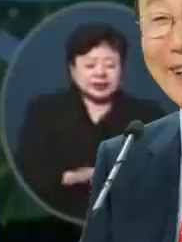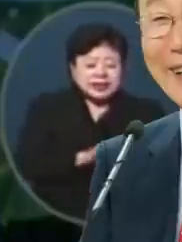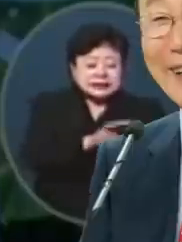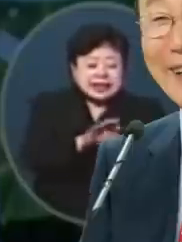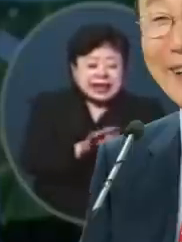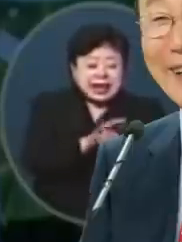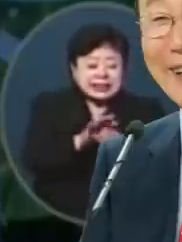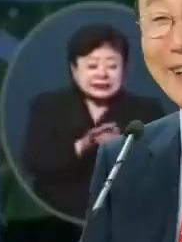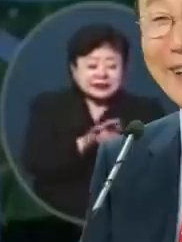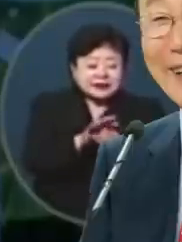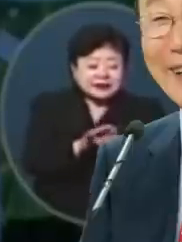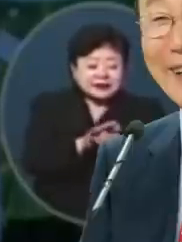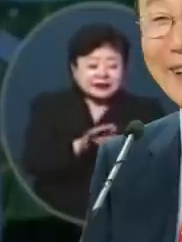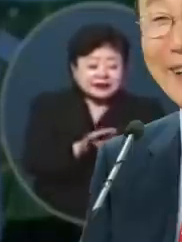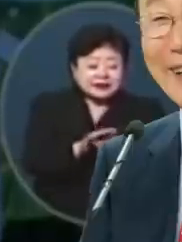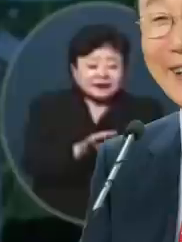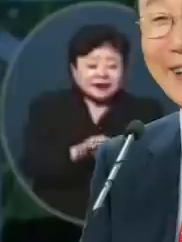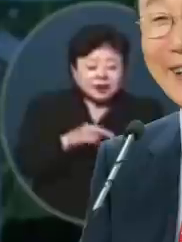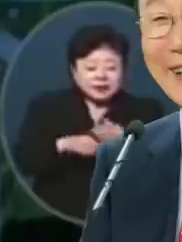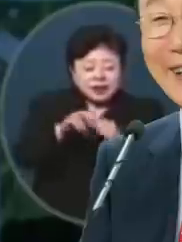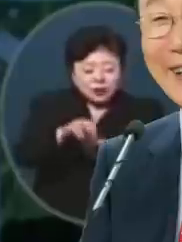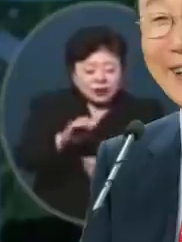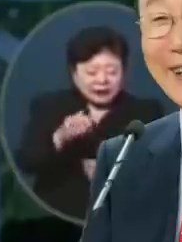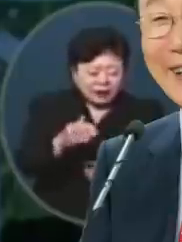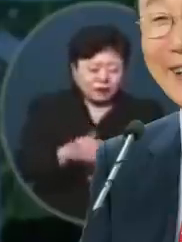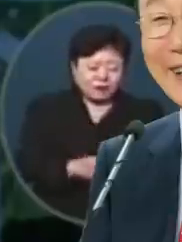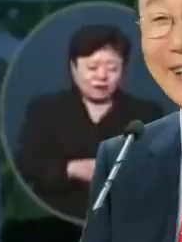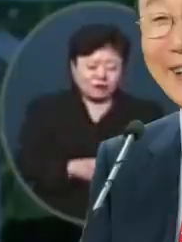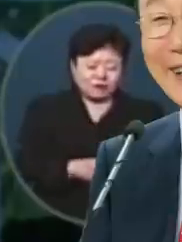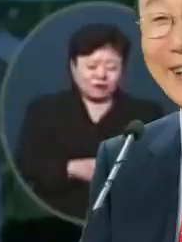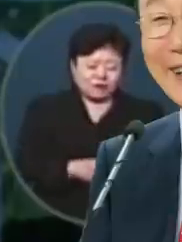사랑해서 여러분의 피란처가 되어주시기를 원하고